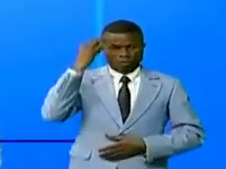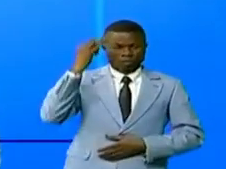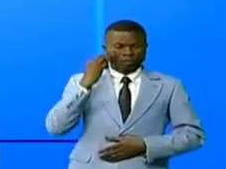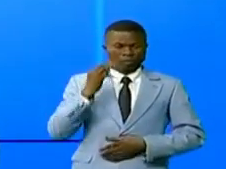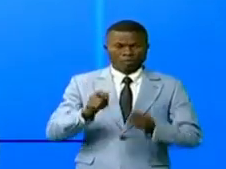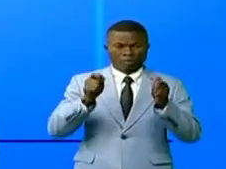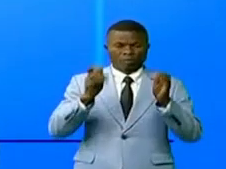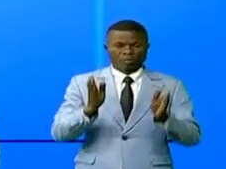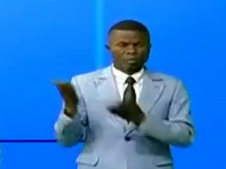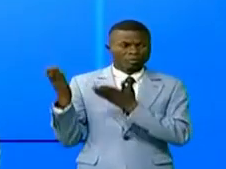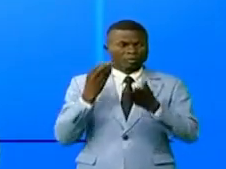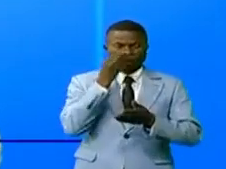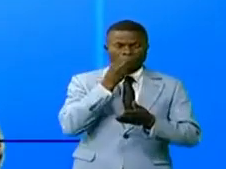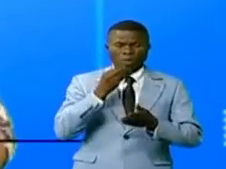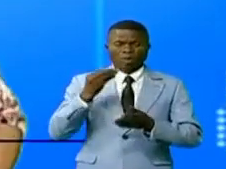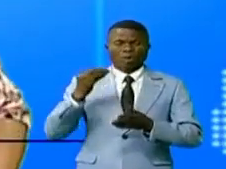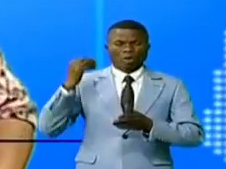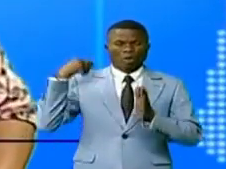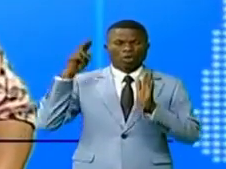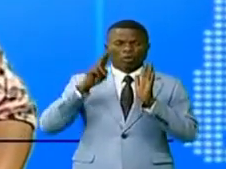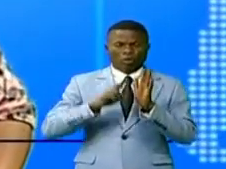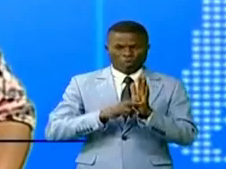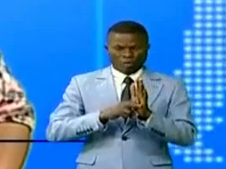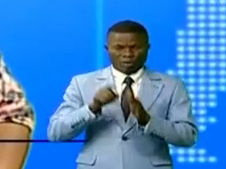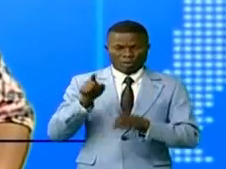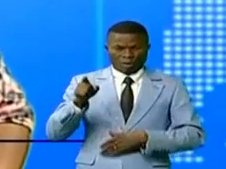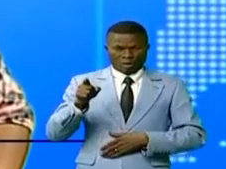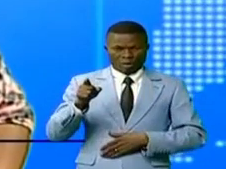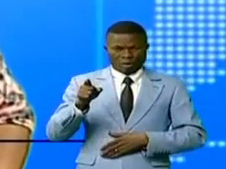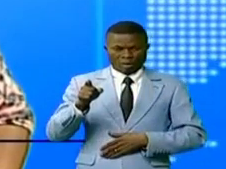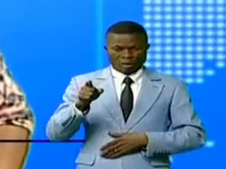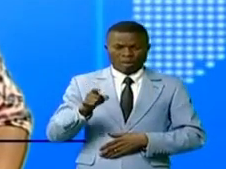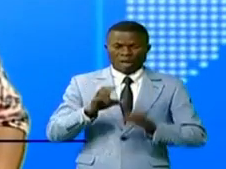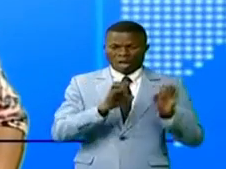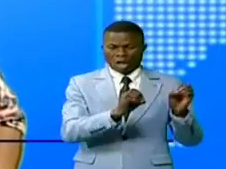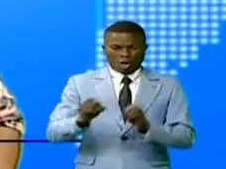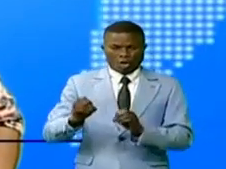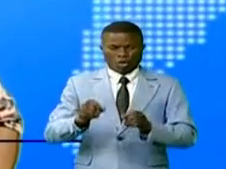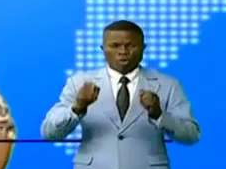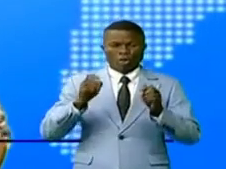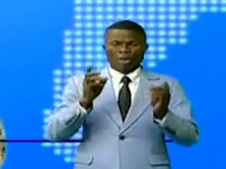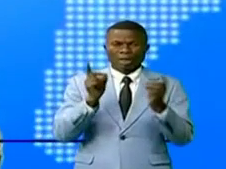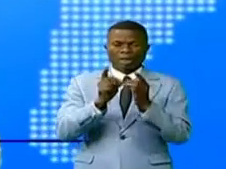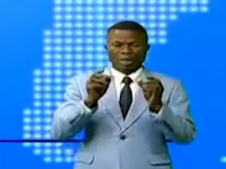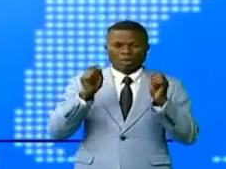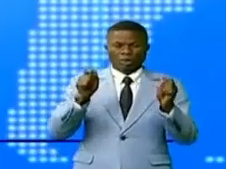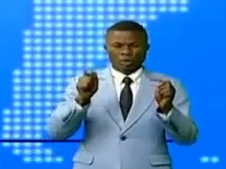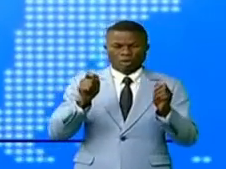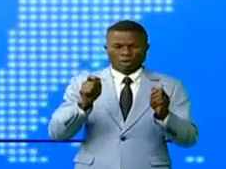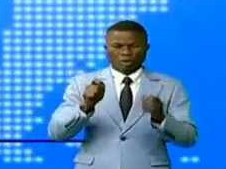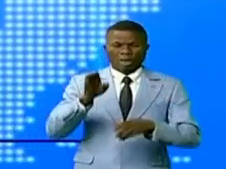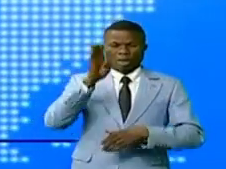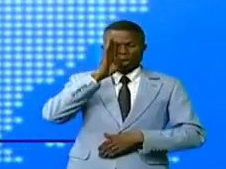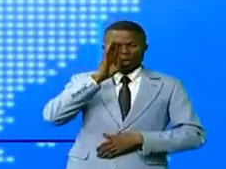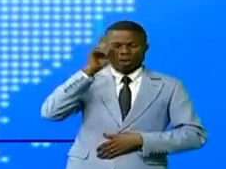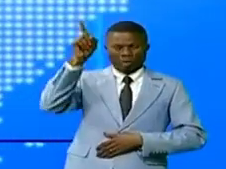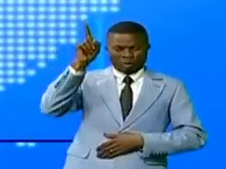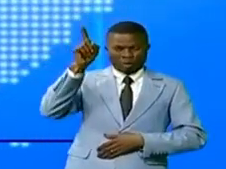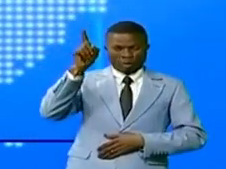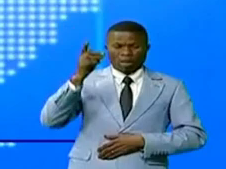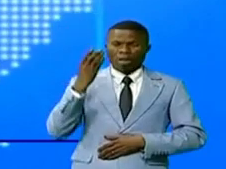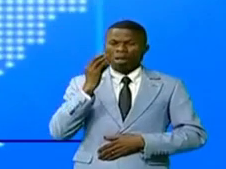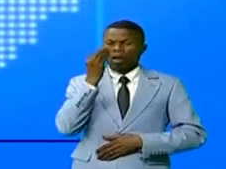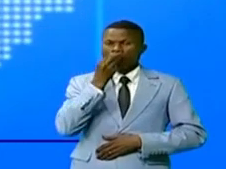et porte-parole du gouvernement, Patrick Muyaya Katembwe, a animé un point de presse à Bruxelles. Sur place, le